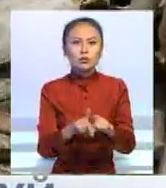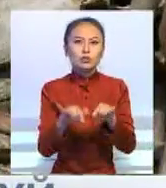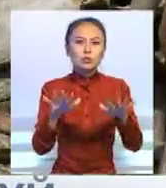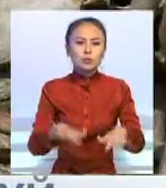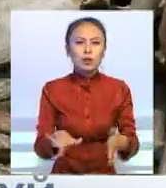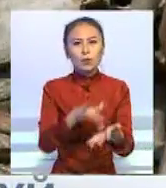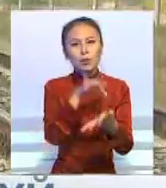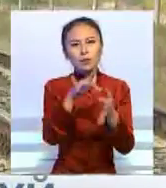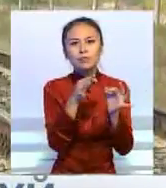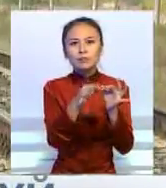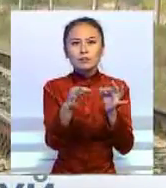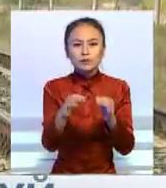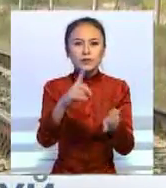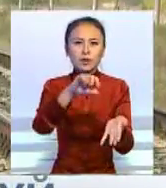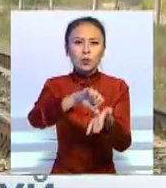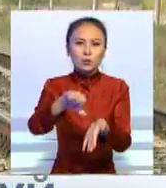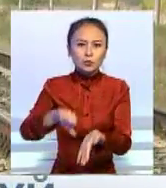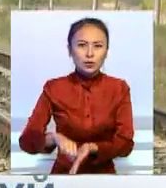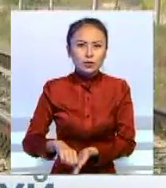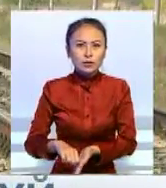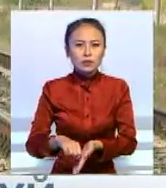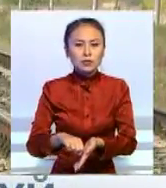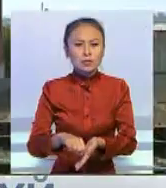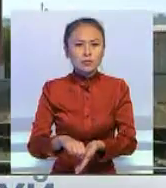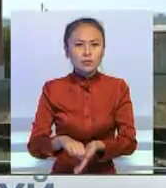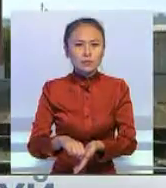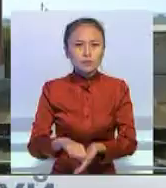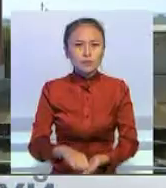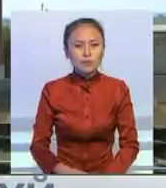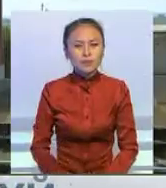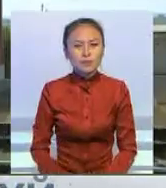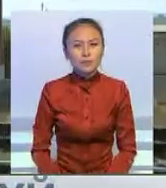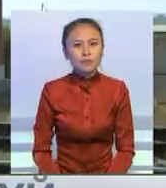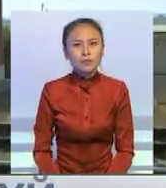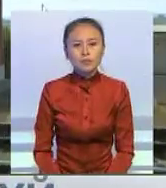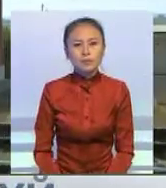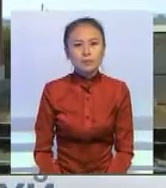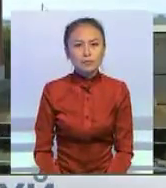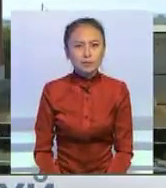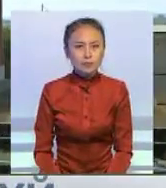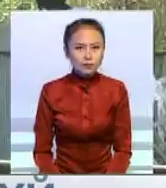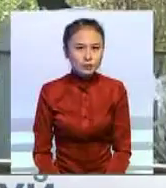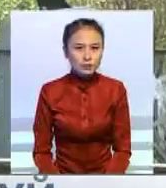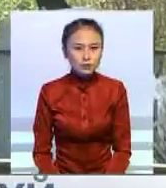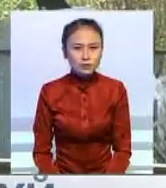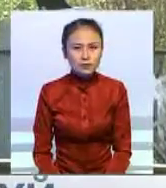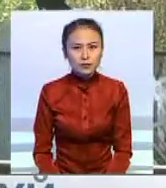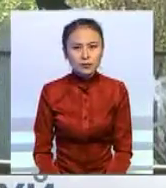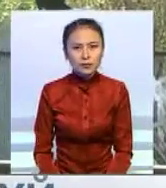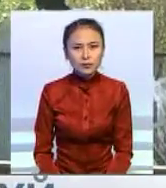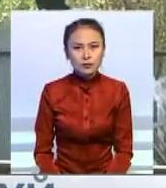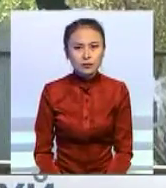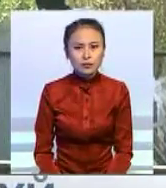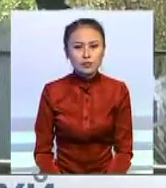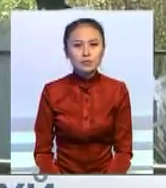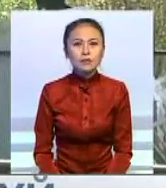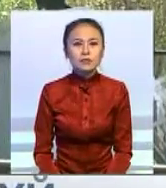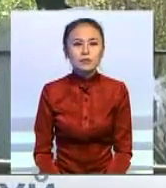жиі барып, қоғамдық шараларға қатысады. Ақсәуле Байменшина, Болат Молдағалиев, Айбек Дәуіт, Ақтөбе облысы, Хабар